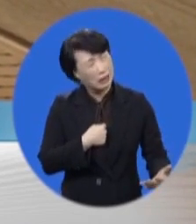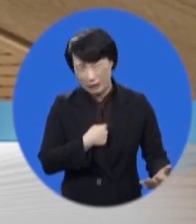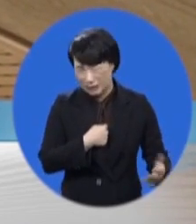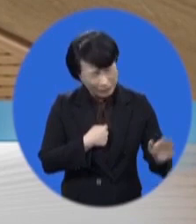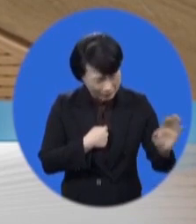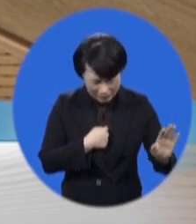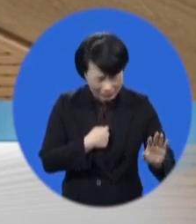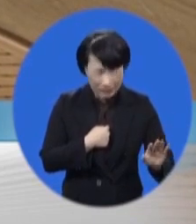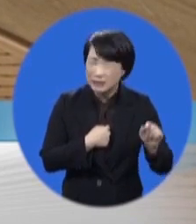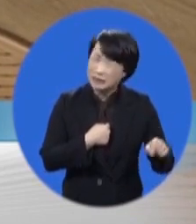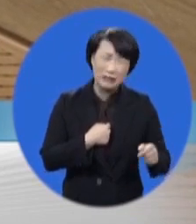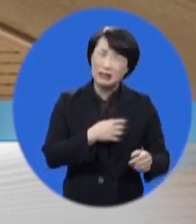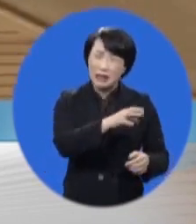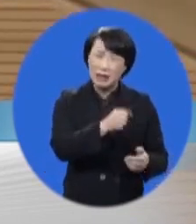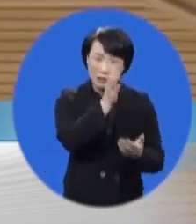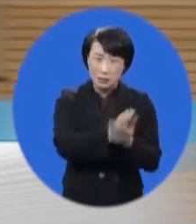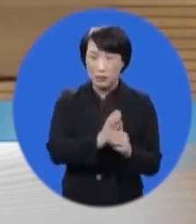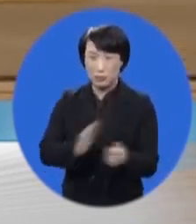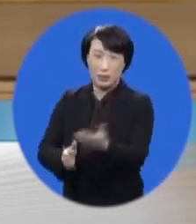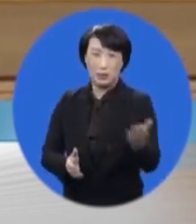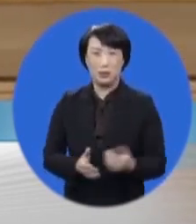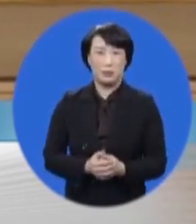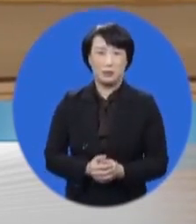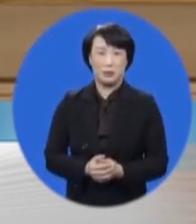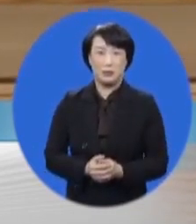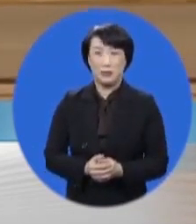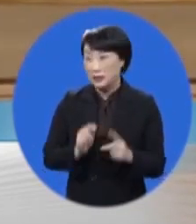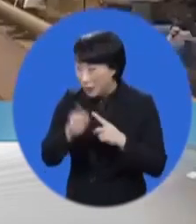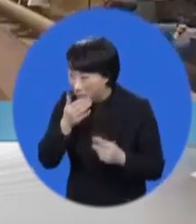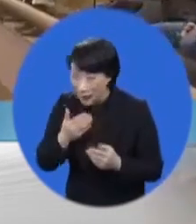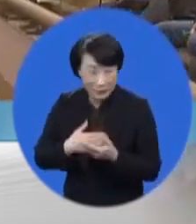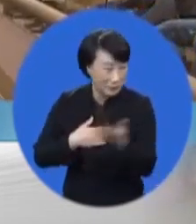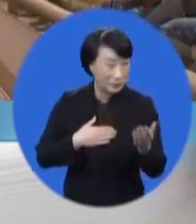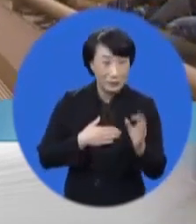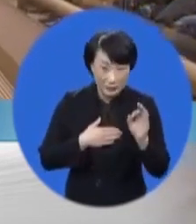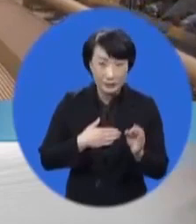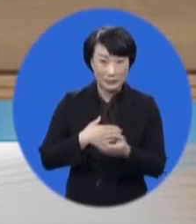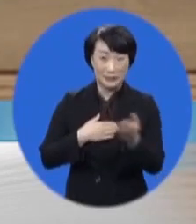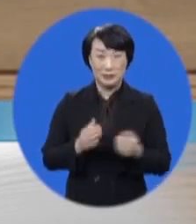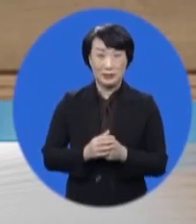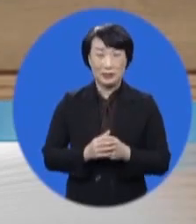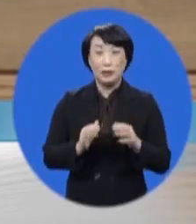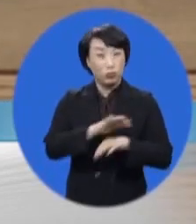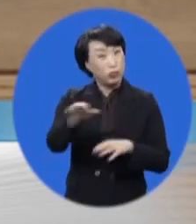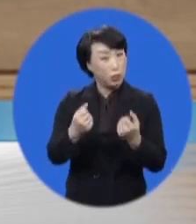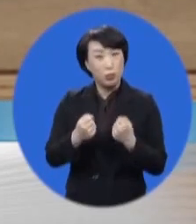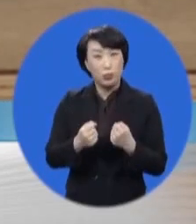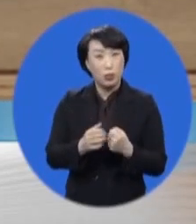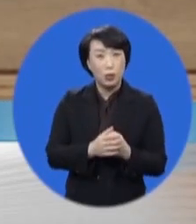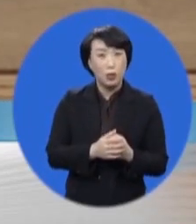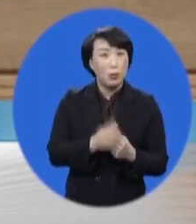절대 이런 세월은 가져서는 안 된다는 거 이해가 됩니까? 우리 힘으로 할 수